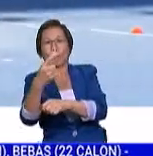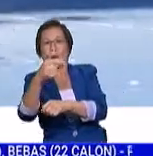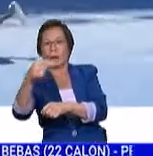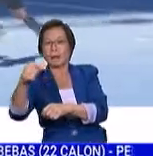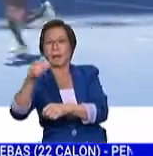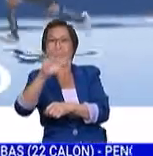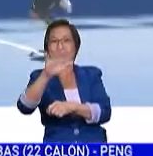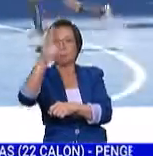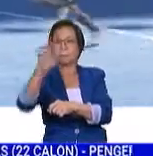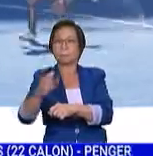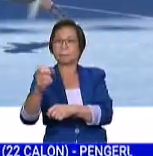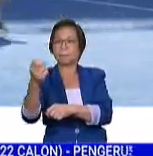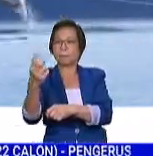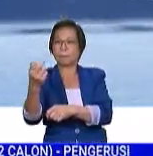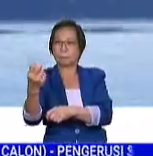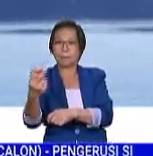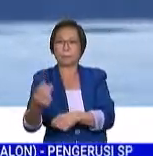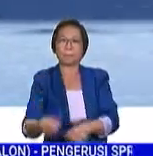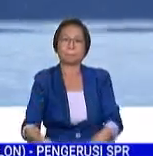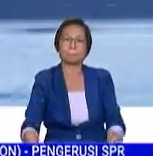5 Disember ini.